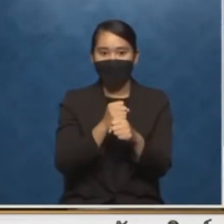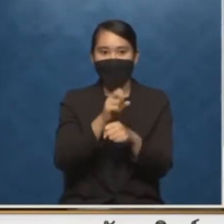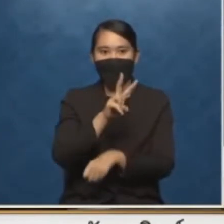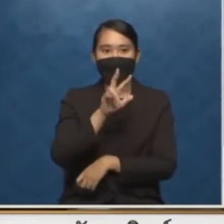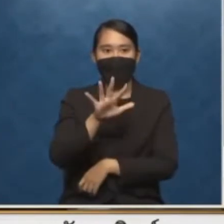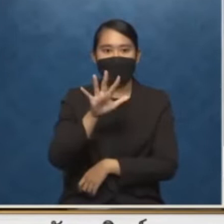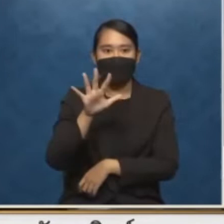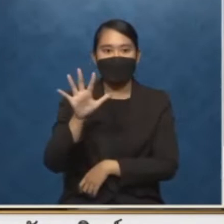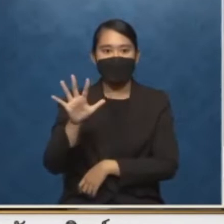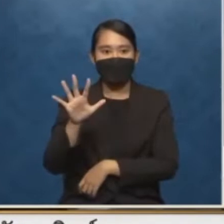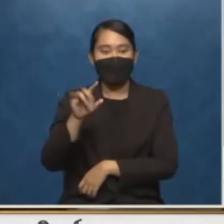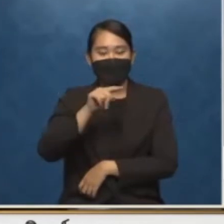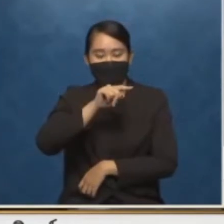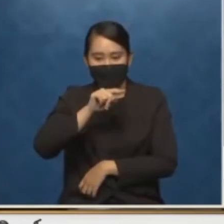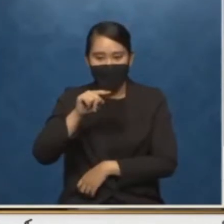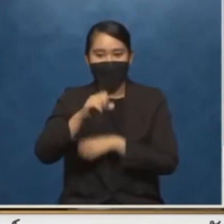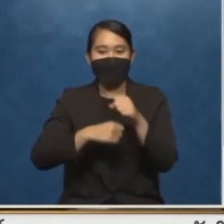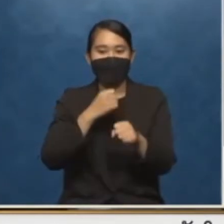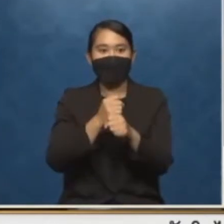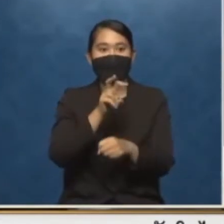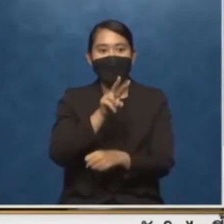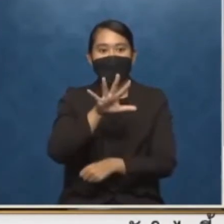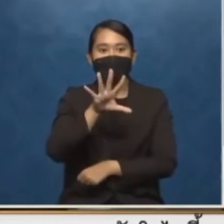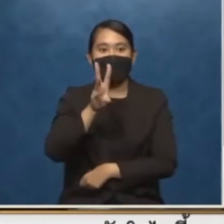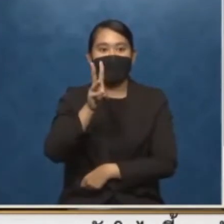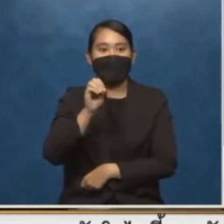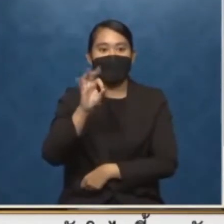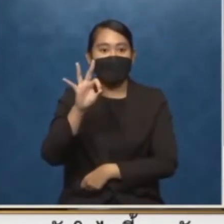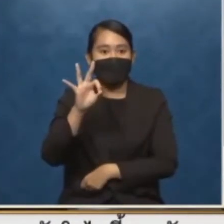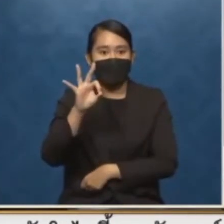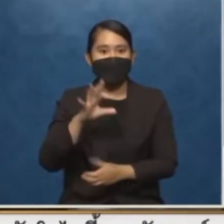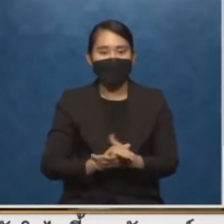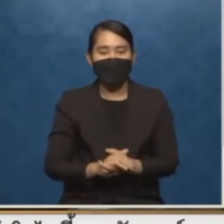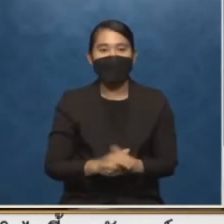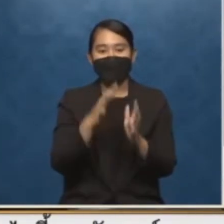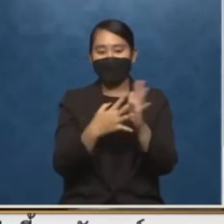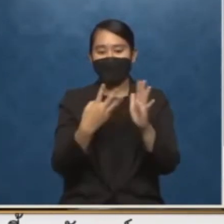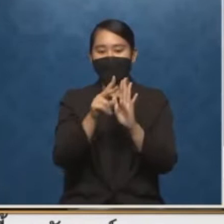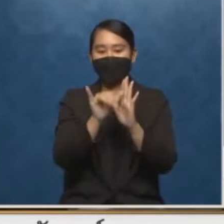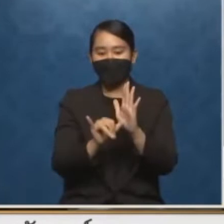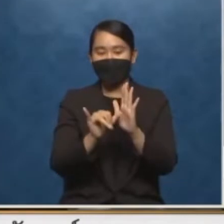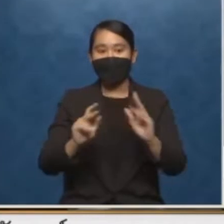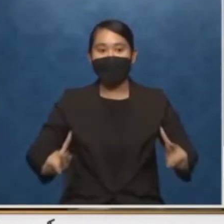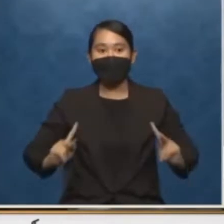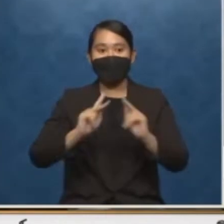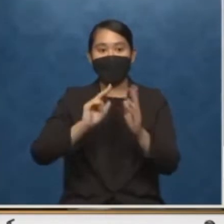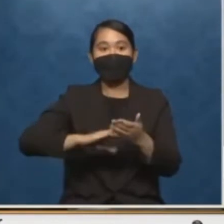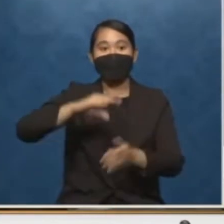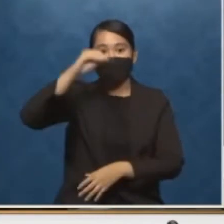.2555ถึงพ.ศ.2569ก็เป็นนโยบายของกระทรวงศึกษาซึ่งเคยมีมา